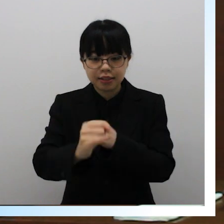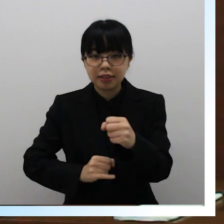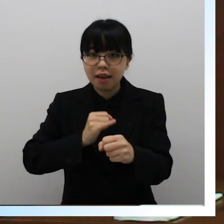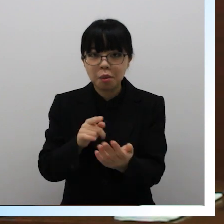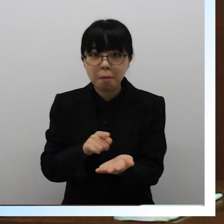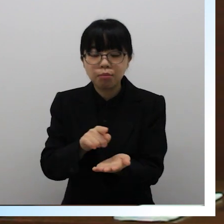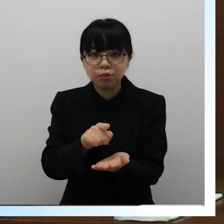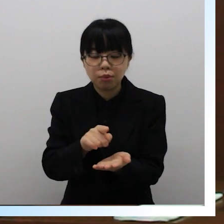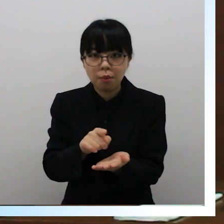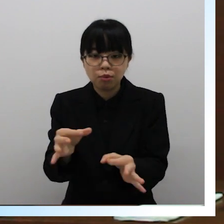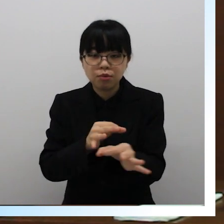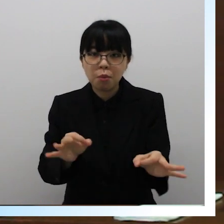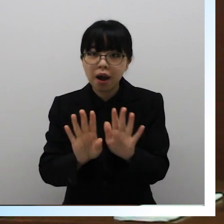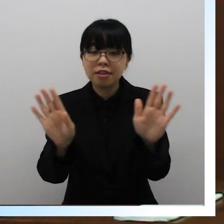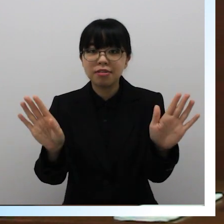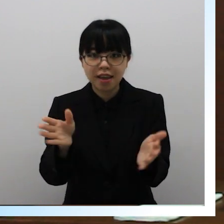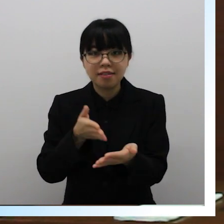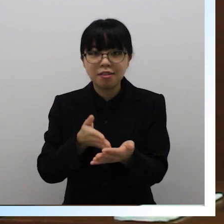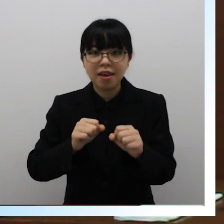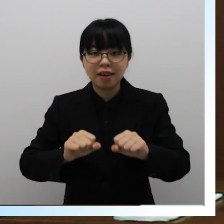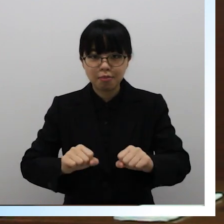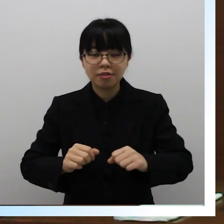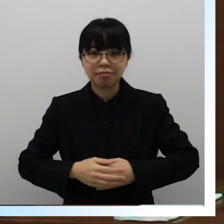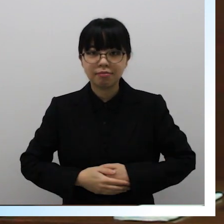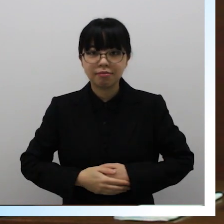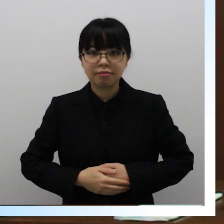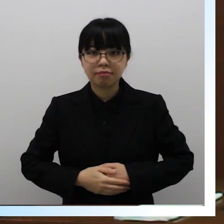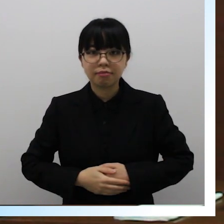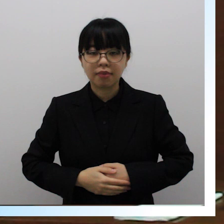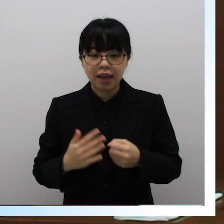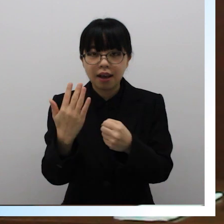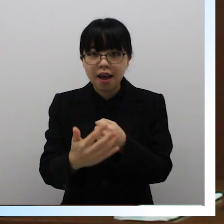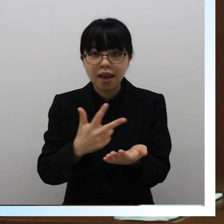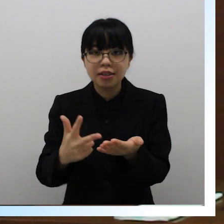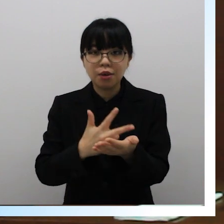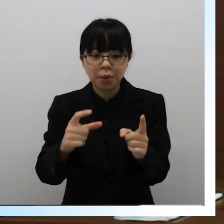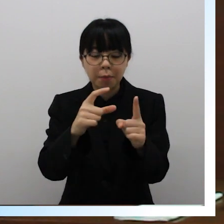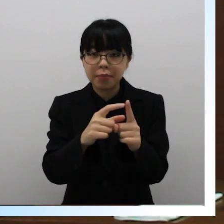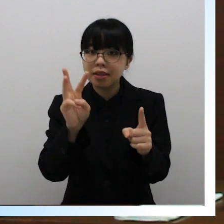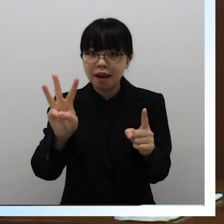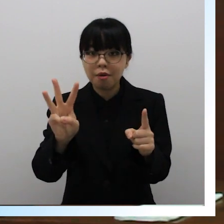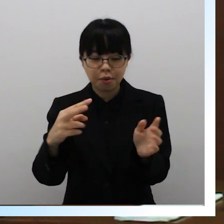ップの運用開始につきましてご説明いたします。会見資料の3ページをご覧になってください。